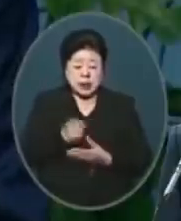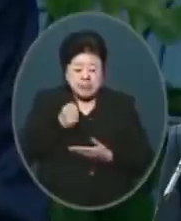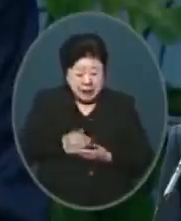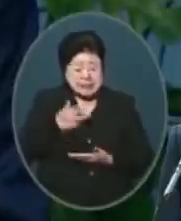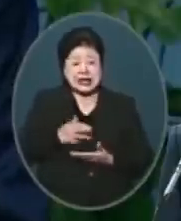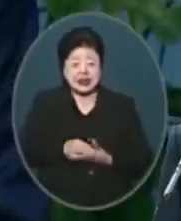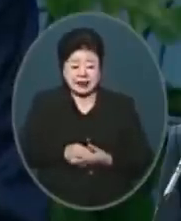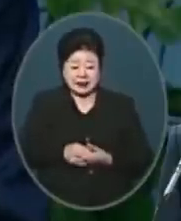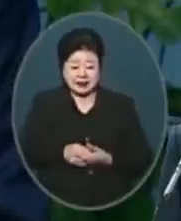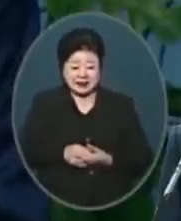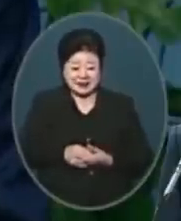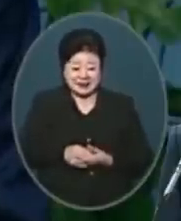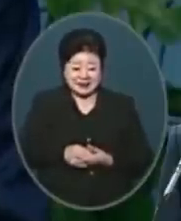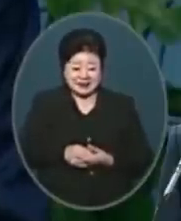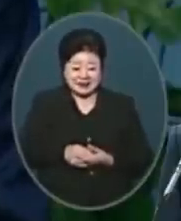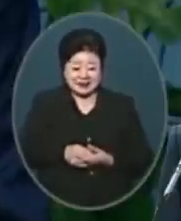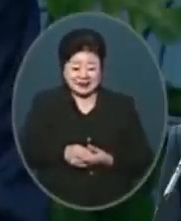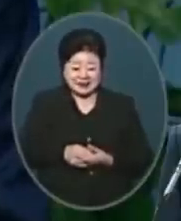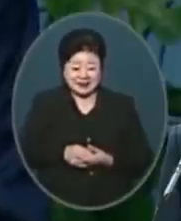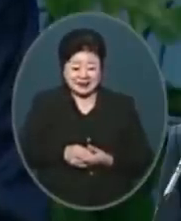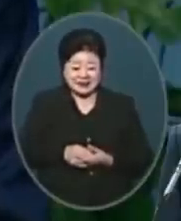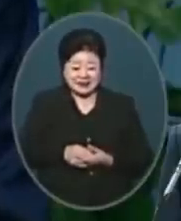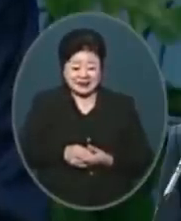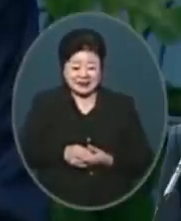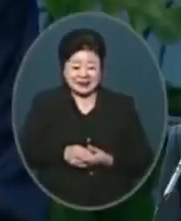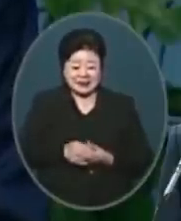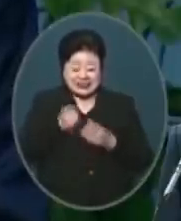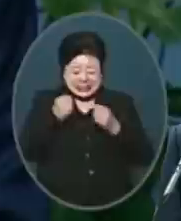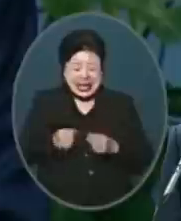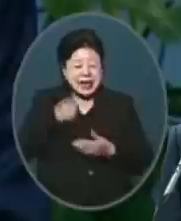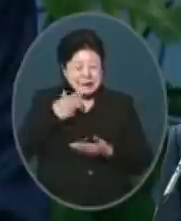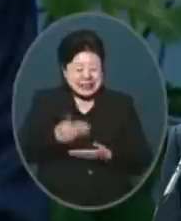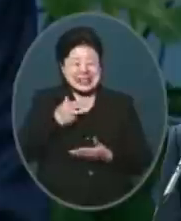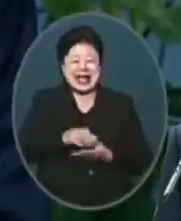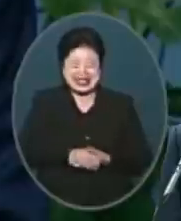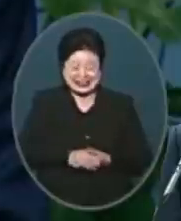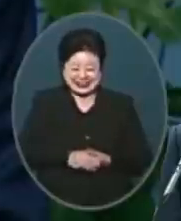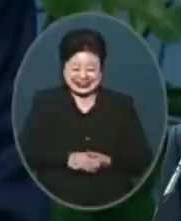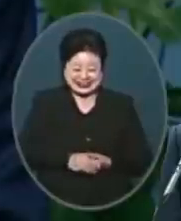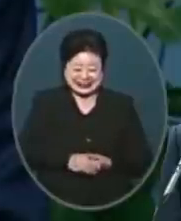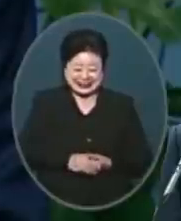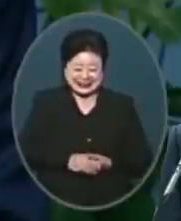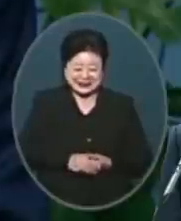팔자가 그 사람 살 팔자고